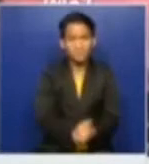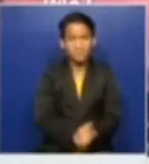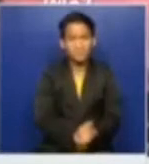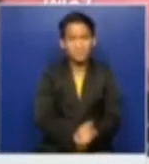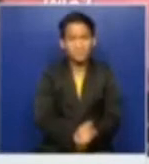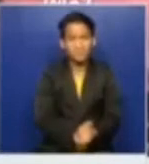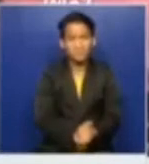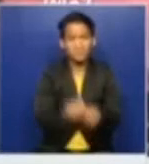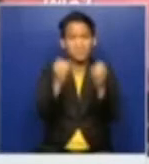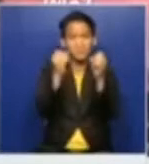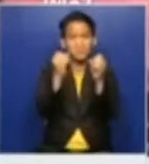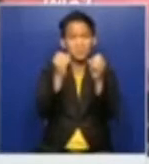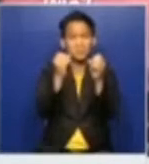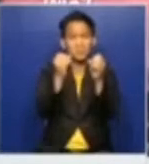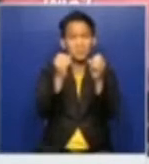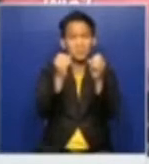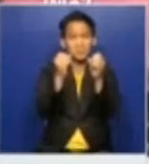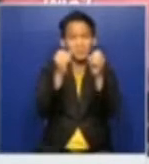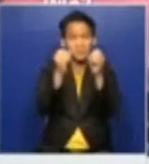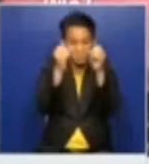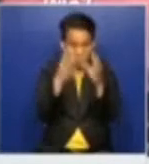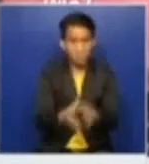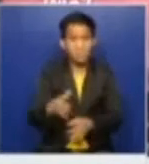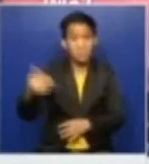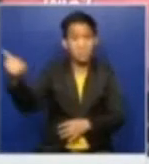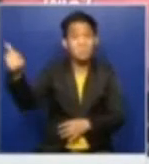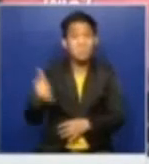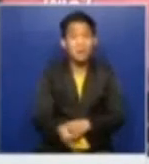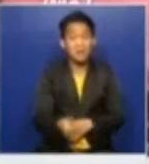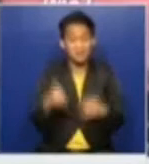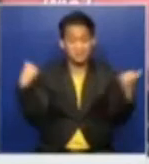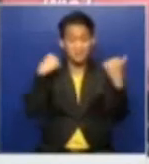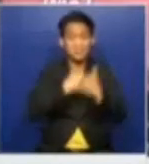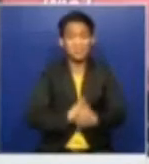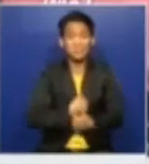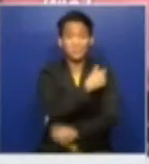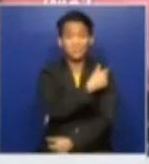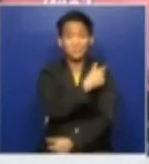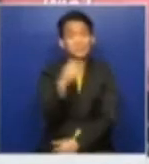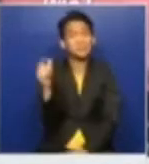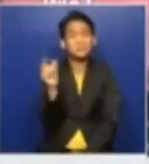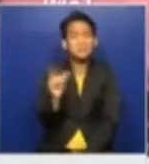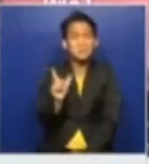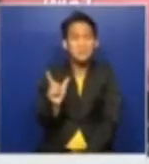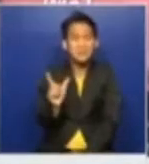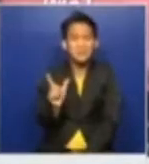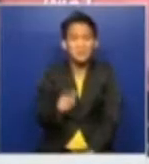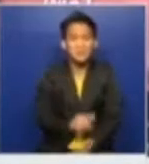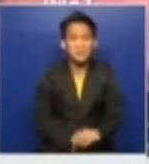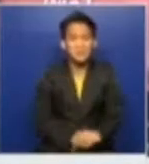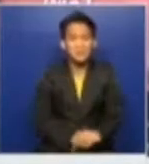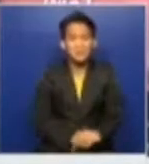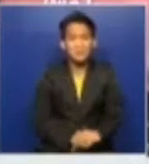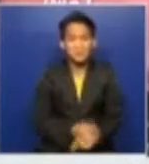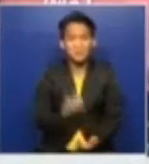ครูก็มาหาที่รัฐสภาของพวกเราแต่งชุดใส่เสื้อมาแล้วก็ใส่เสื้อเหลืองมาครับขออนุญาตเขาก็มี